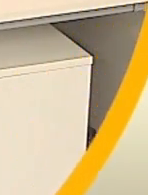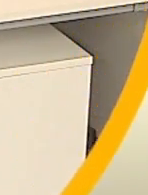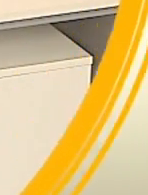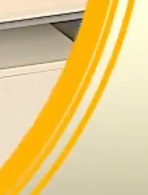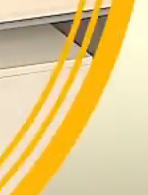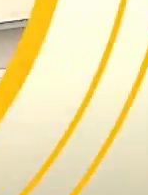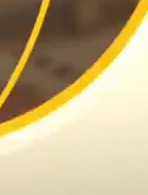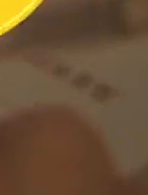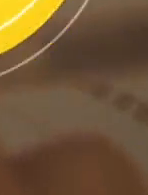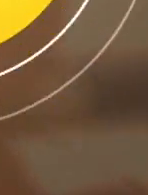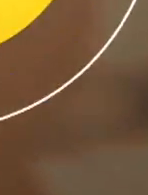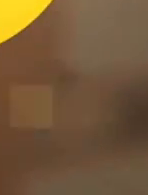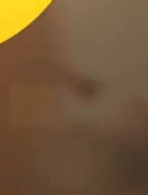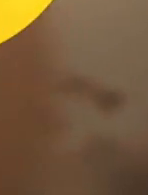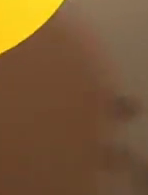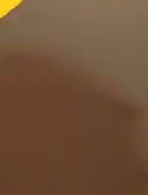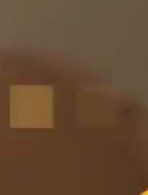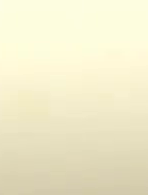으